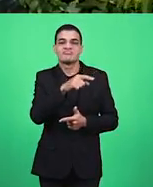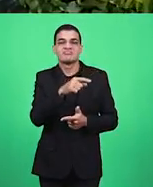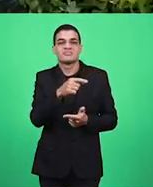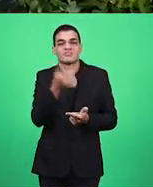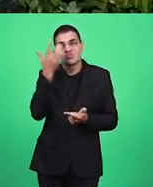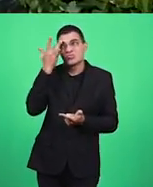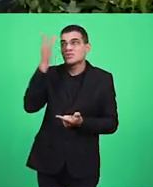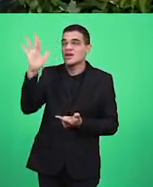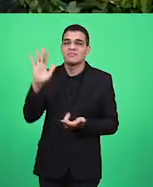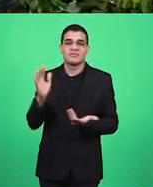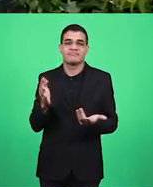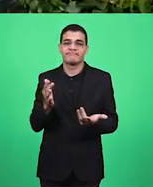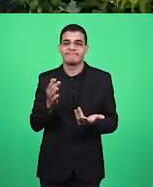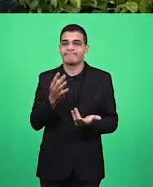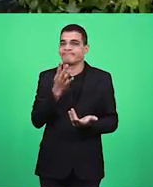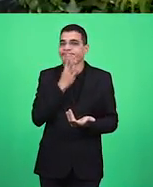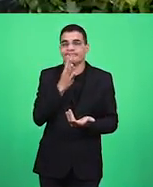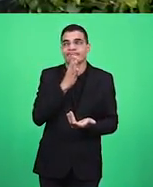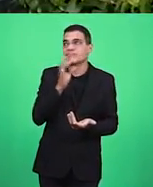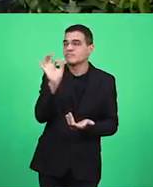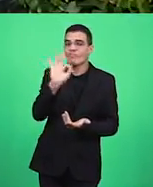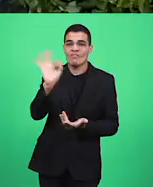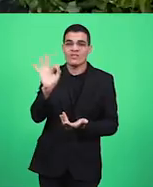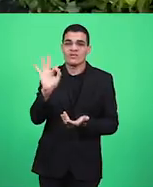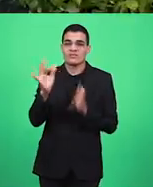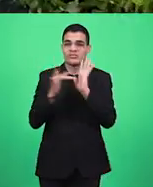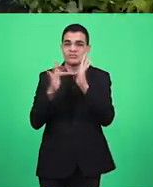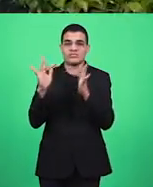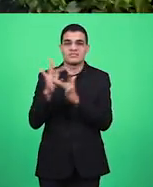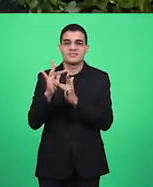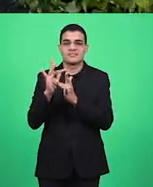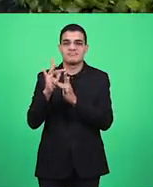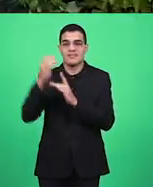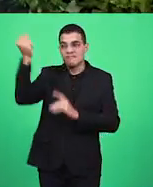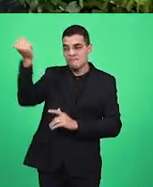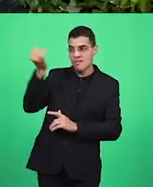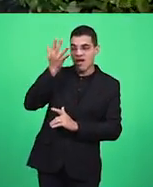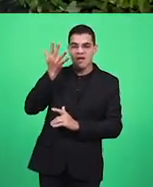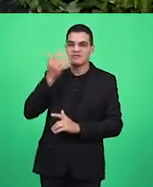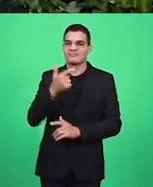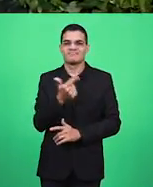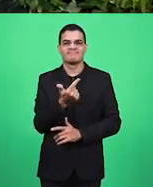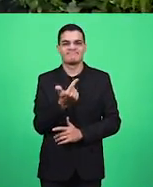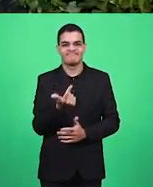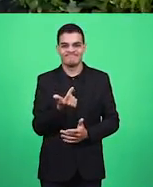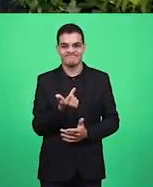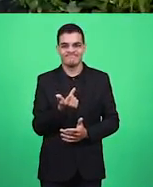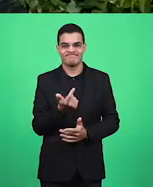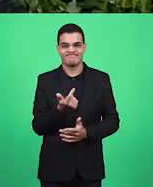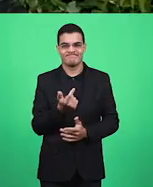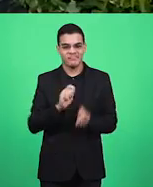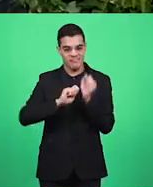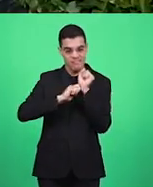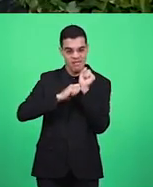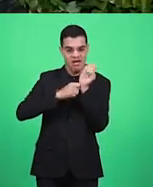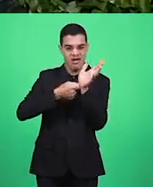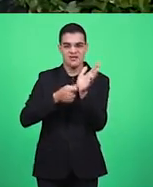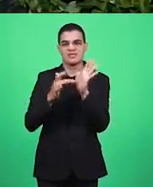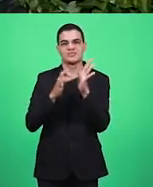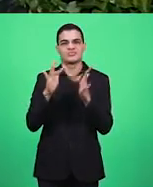знают Господа Иисуса, потому что Господь Иисус не открылся им.